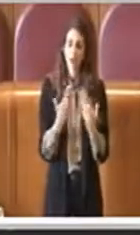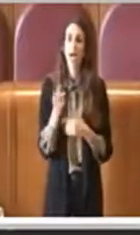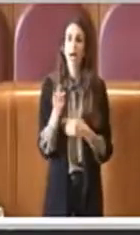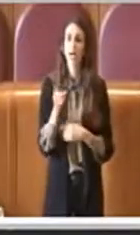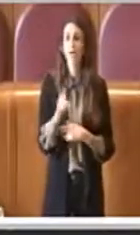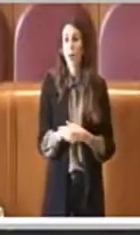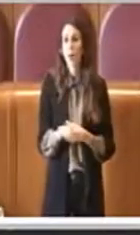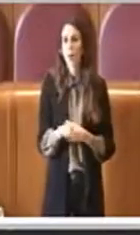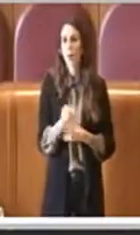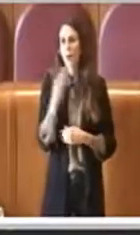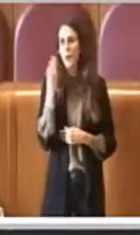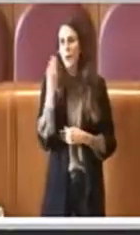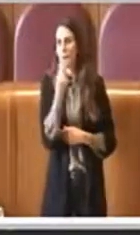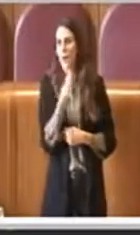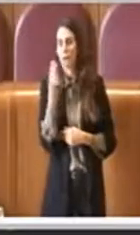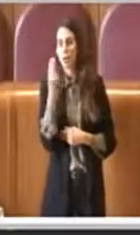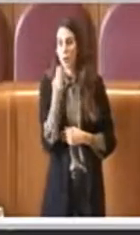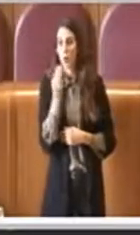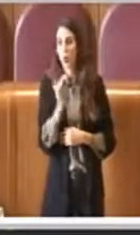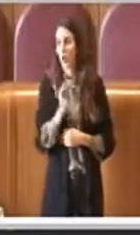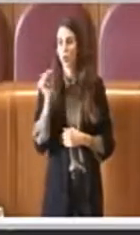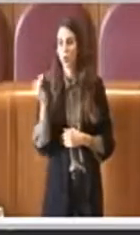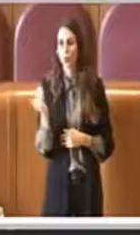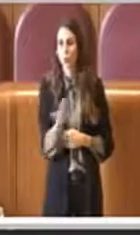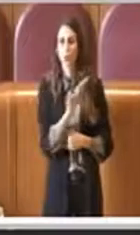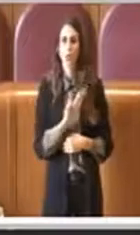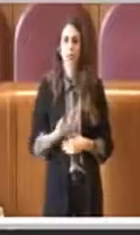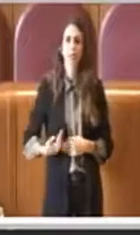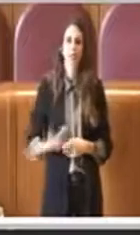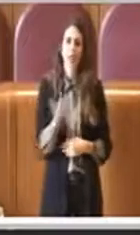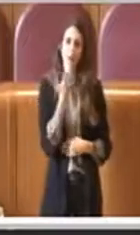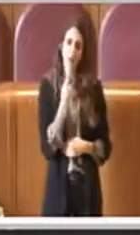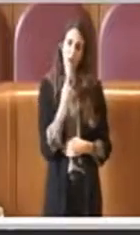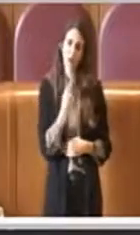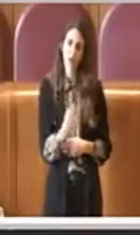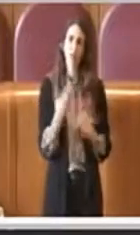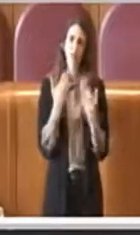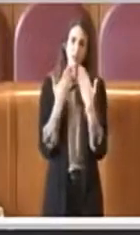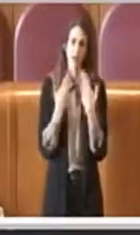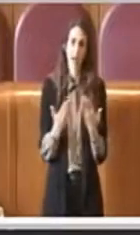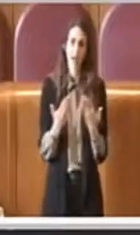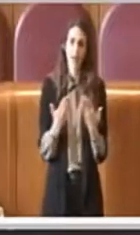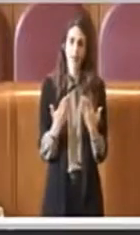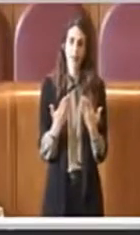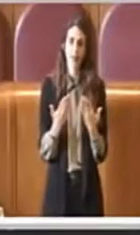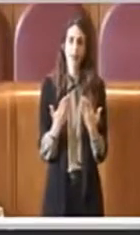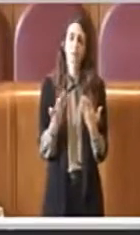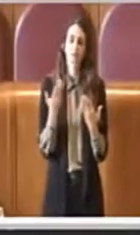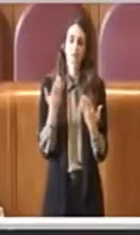di, presumo, di tutta l'Aula. Non voglio peccare di presunzione, ma sono assolutamente doverosi,